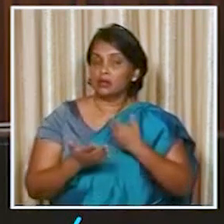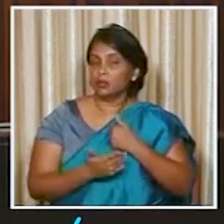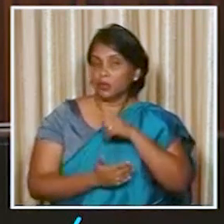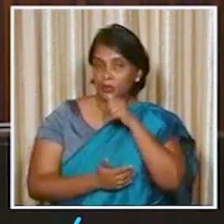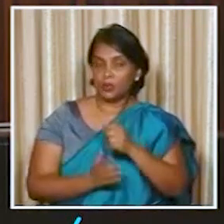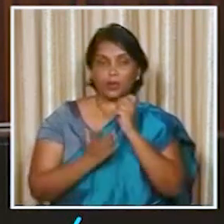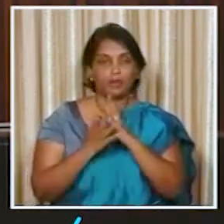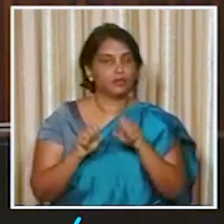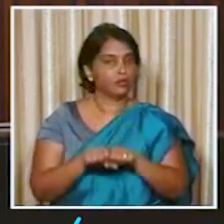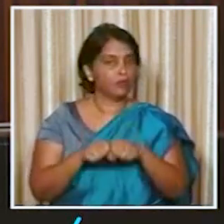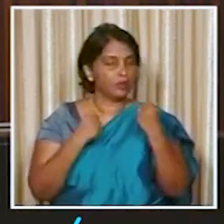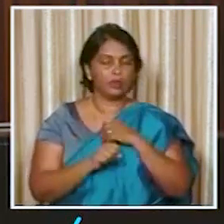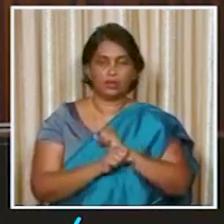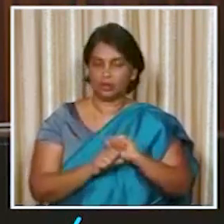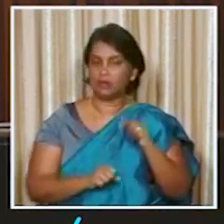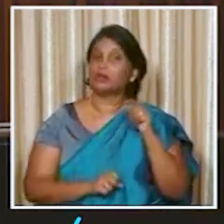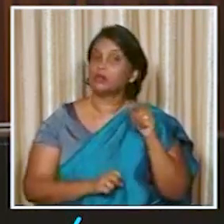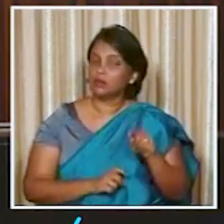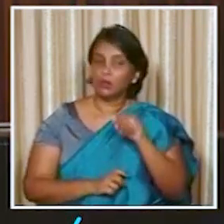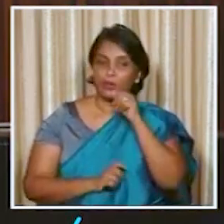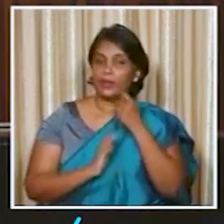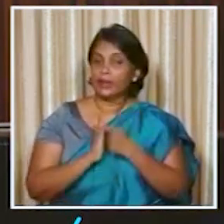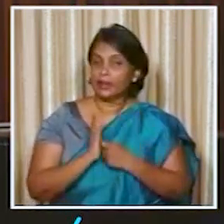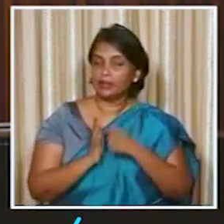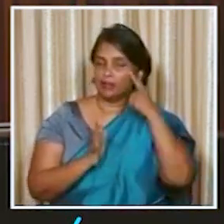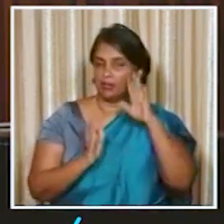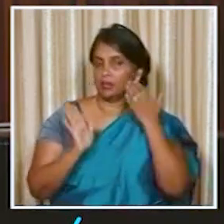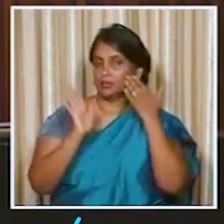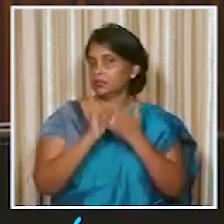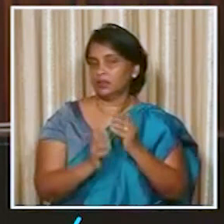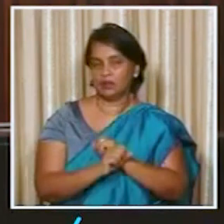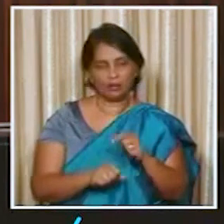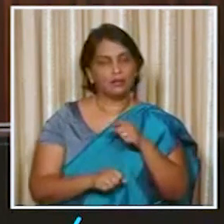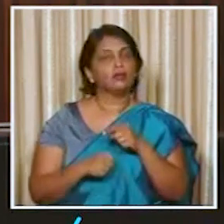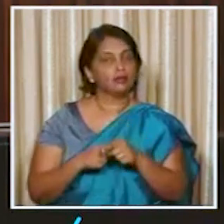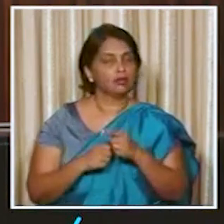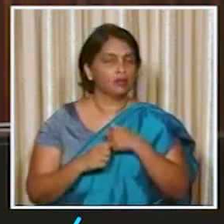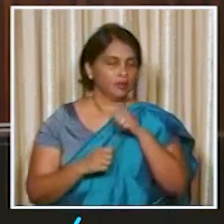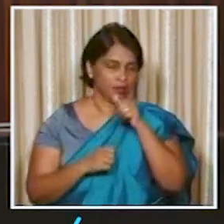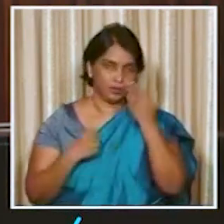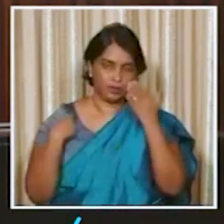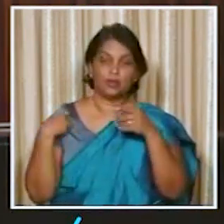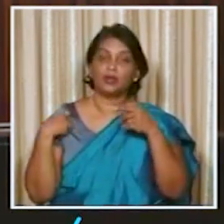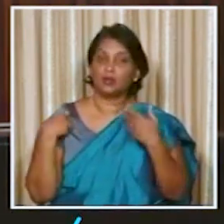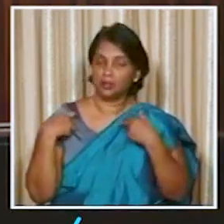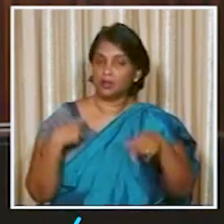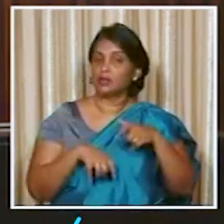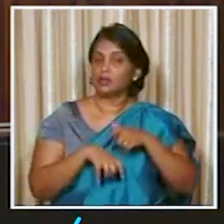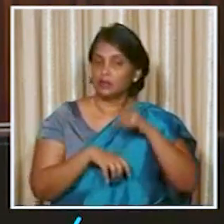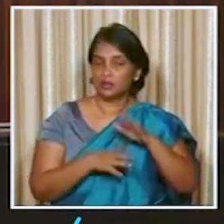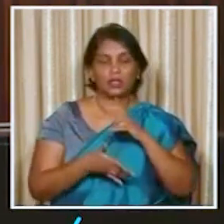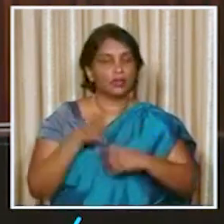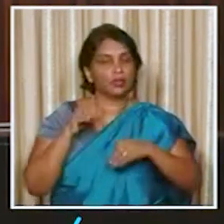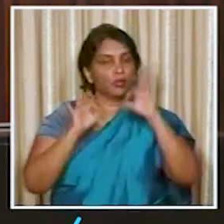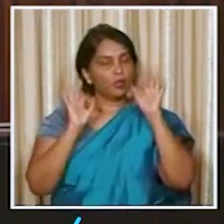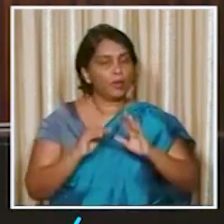කිසිසේත් ව්‍යවස්ථාව උල්ලංඝනය කර නොමැති බවත් කිසිදු නීති අර්ථ නිරූපණයක් මා විසින් කර නොමැති බවත් පසක් වනු ඇත මා එම අවස්ථාවේ ඡන්දේ